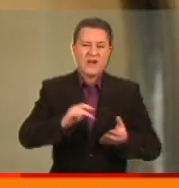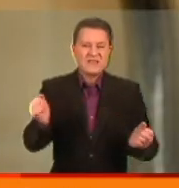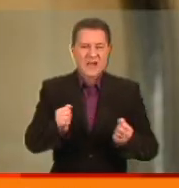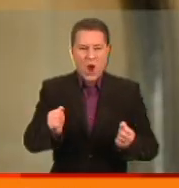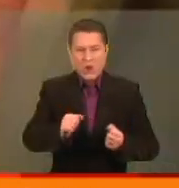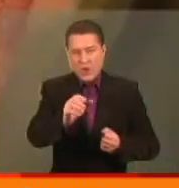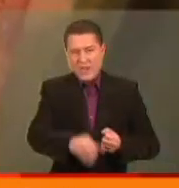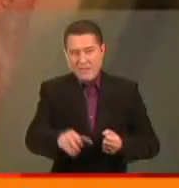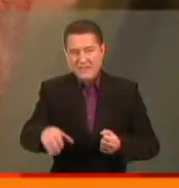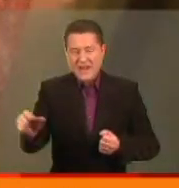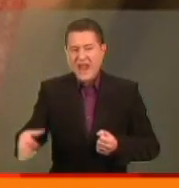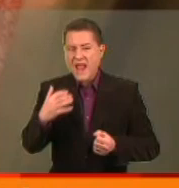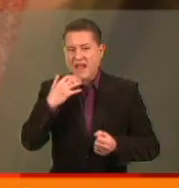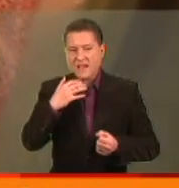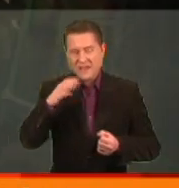крижана вода з кранів.